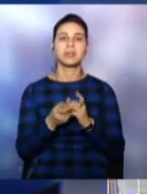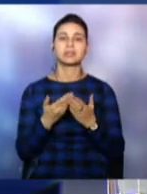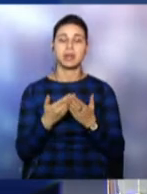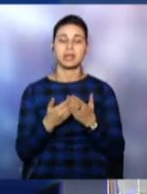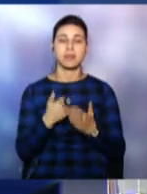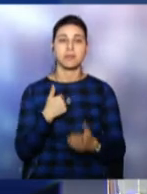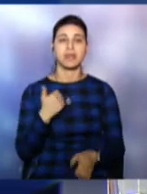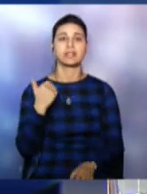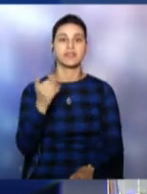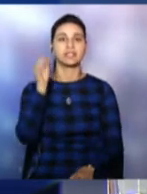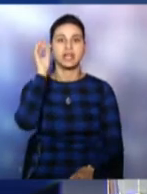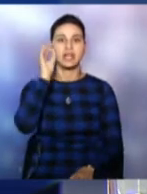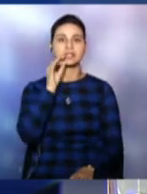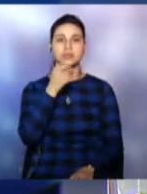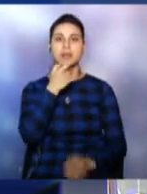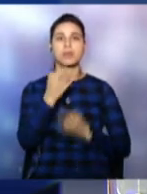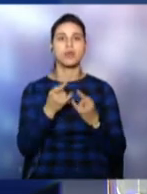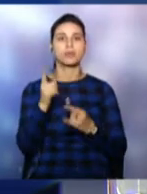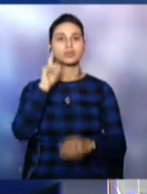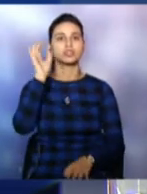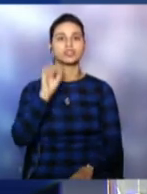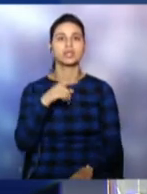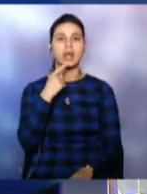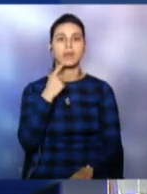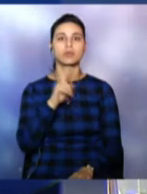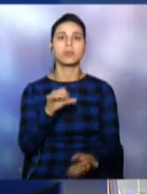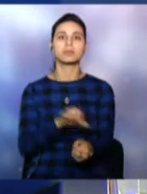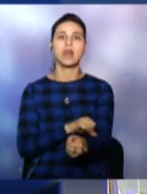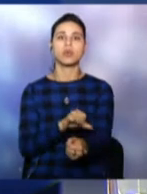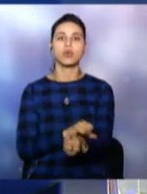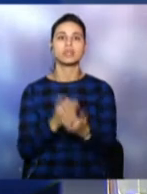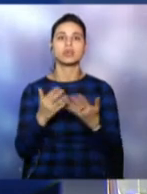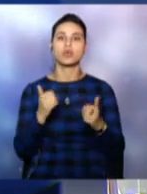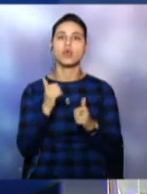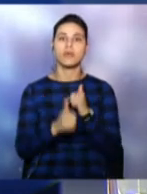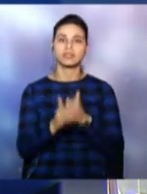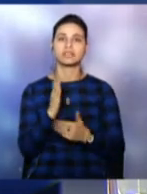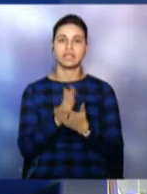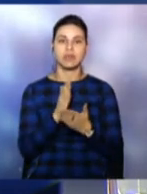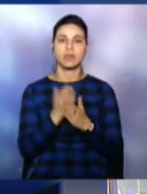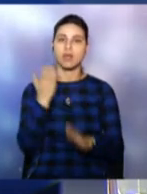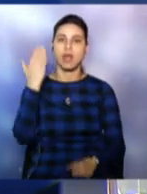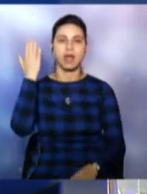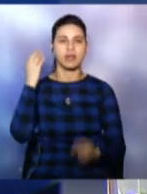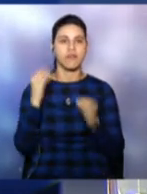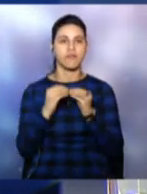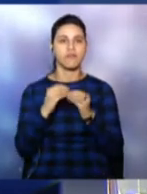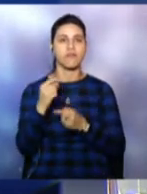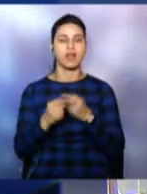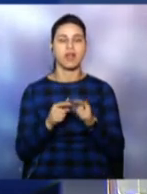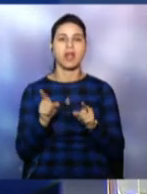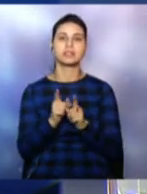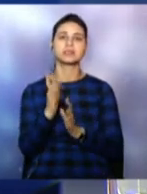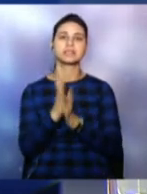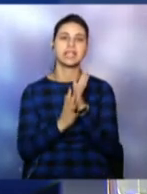მე თქვენს გაგახსენებ და მაყურებელსაც, თქვენ ხშირად ამბობთ, რომ ნარკოტიკული ნივთიერებები ყოველთვის არსებობდა, ასეთი